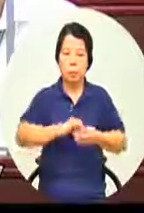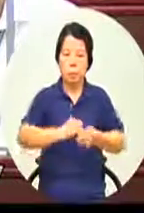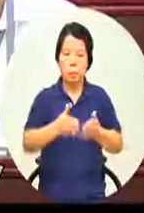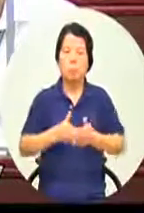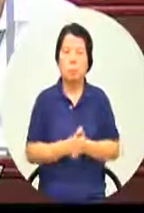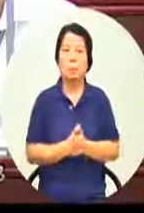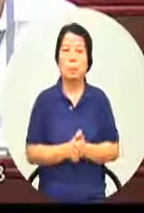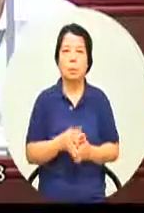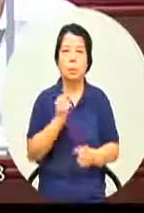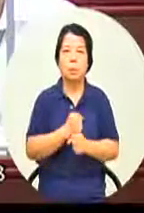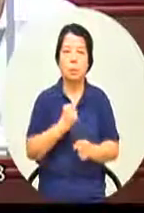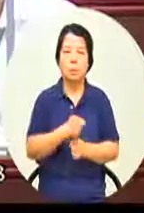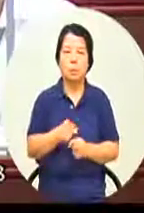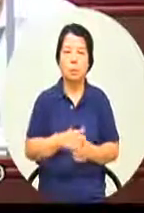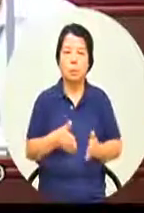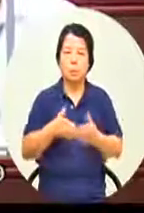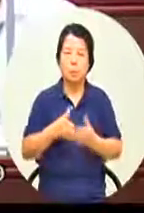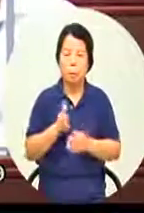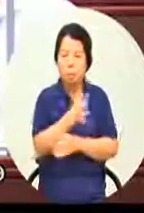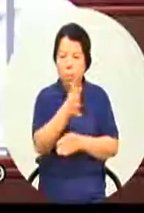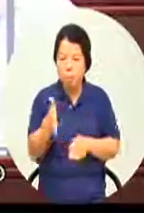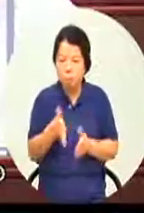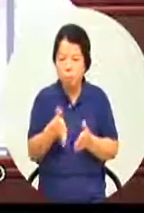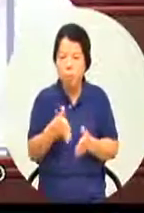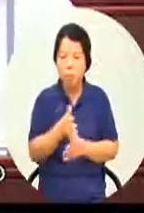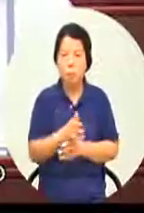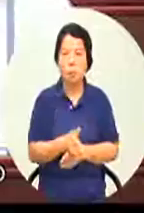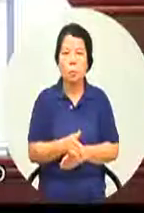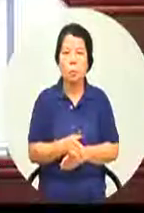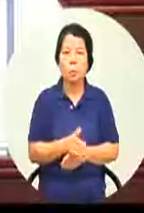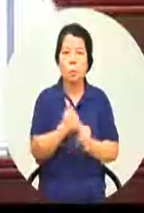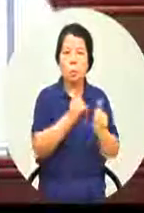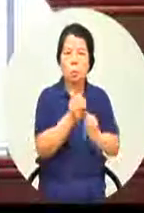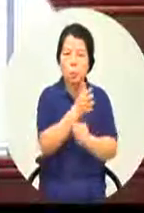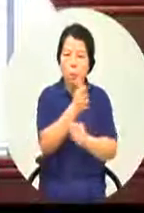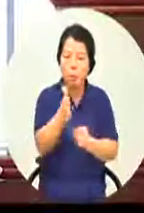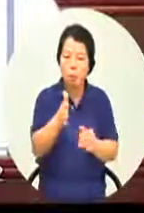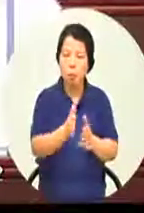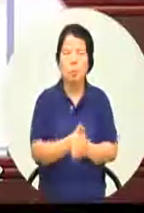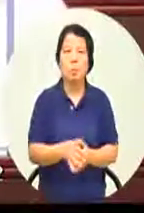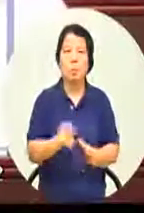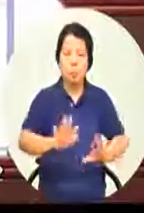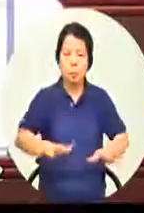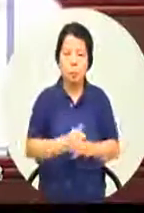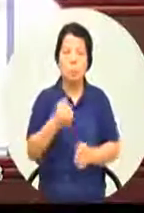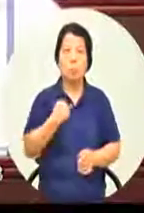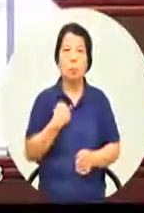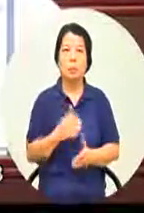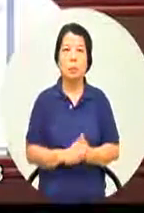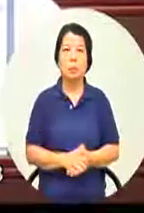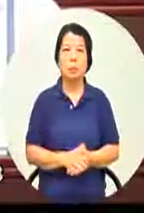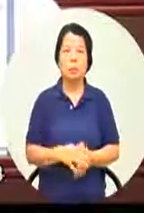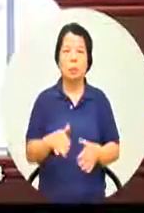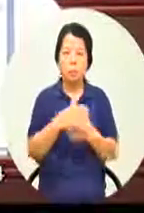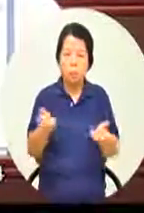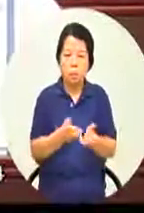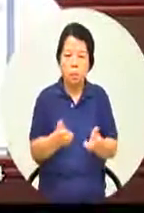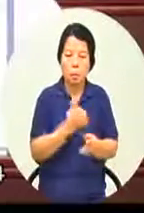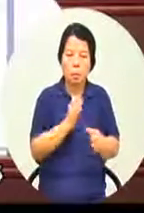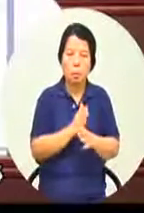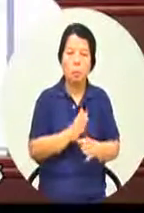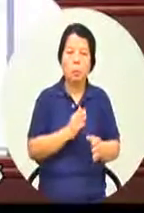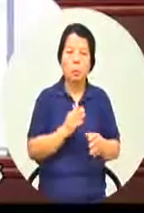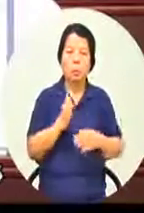做这样的一个需求调查的作业。那我们目前了解到的哈，就是整个施工的过程里面